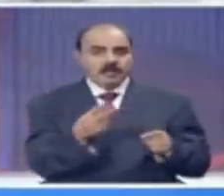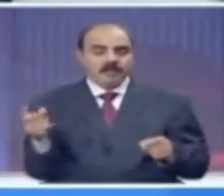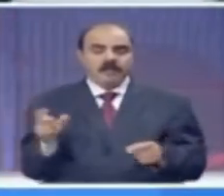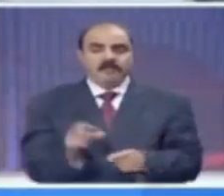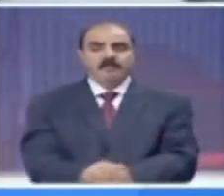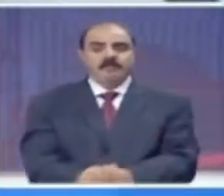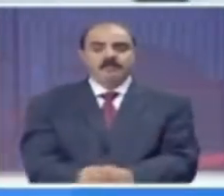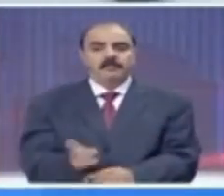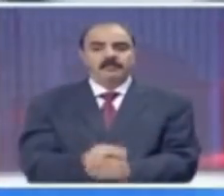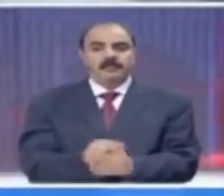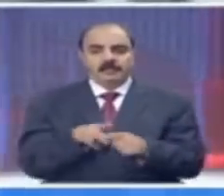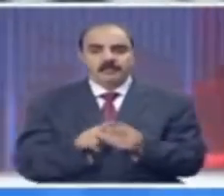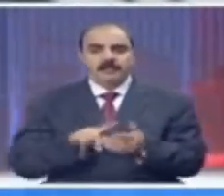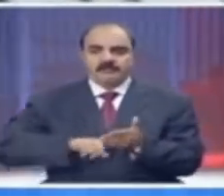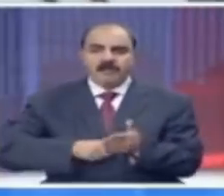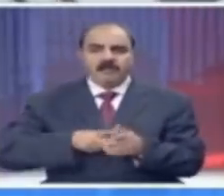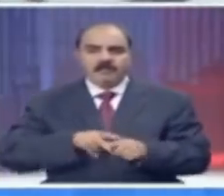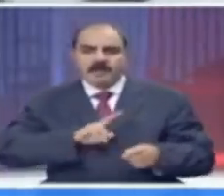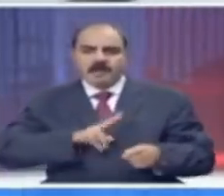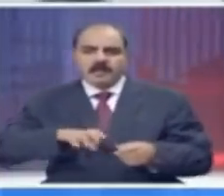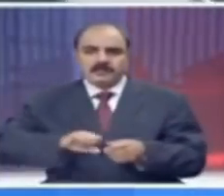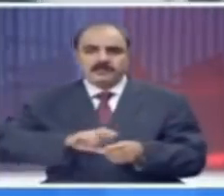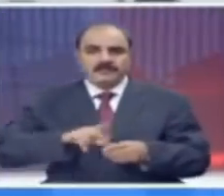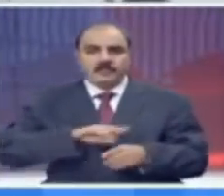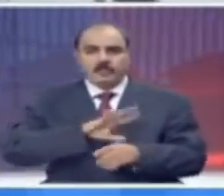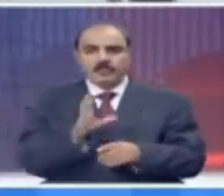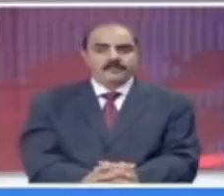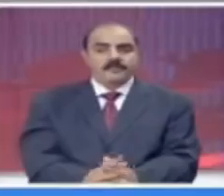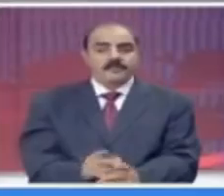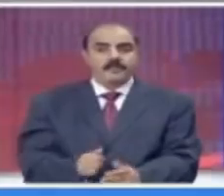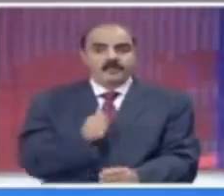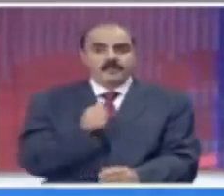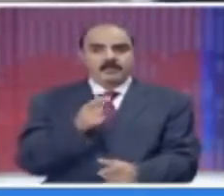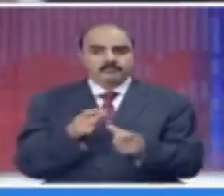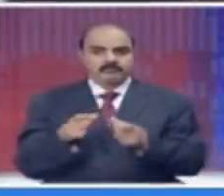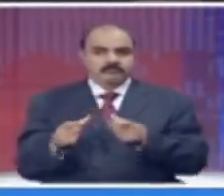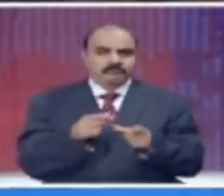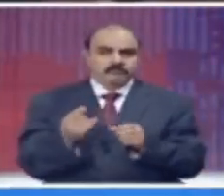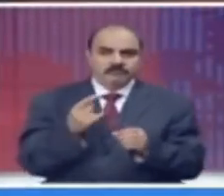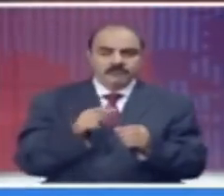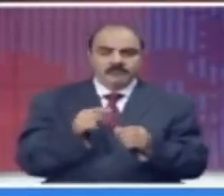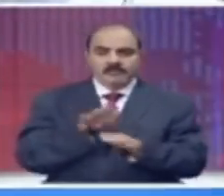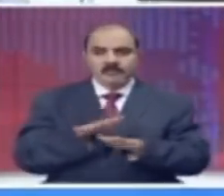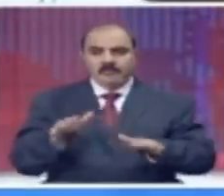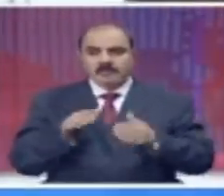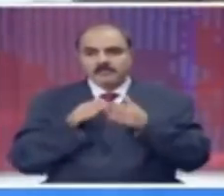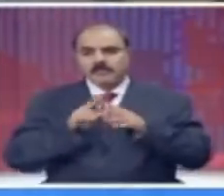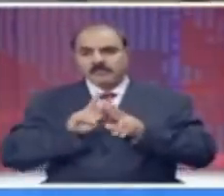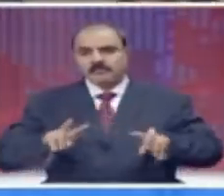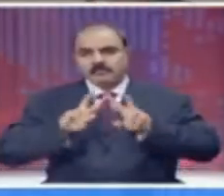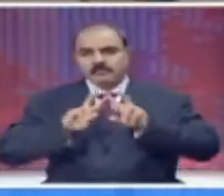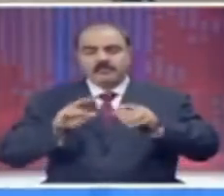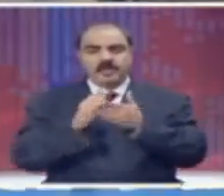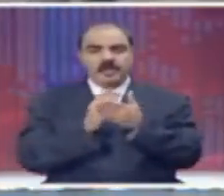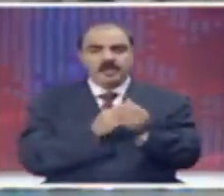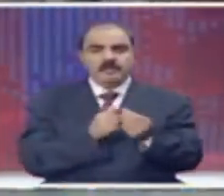مختلفة الأعيرة والأدوات والعدد المستخدمة في عمليات التصنيع. شنت الإدارة العامة لشرطة البيئة والمسطحات عدة